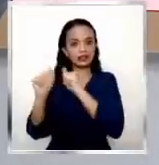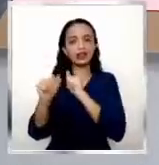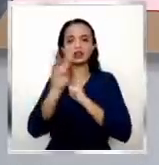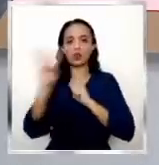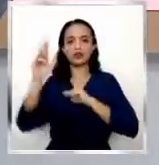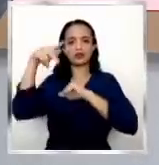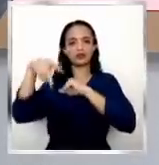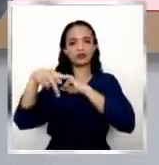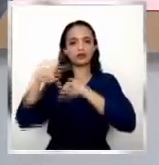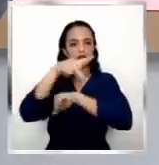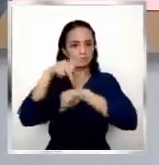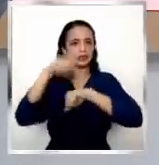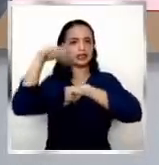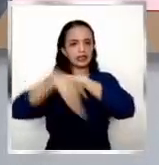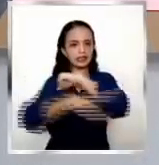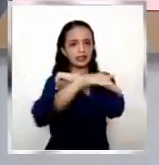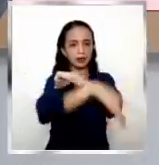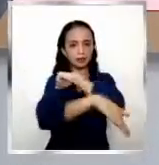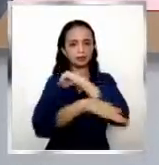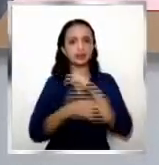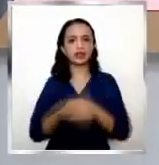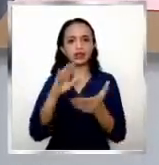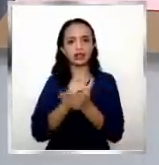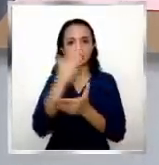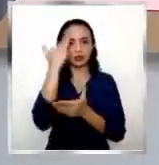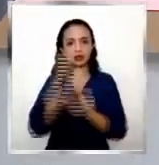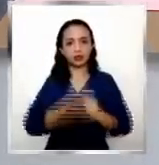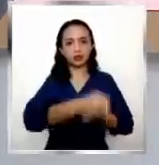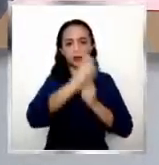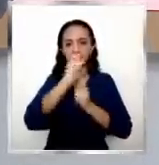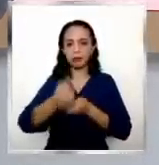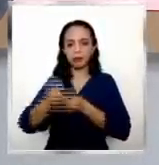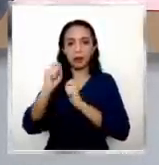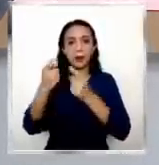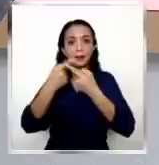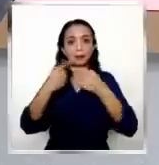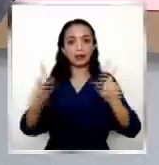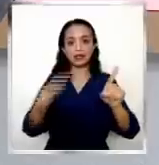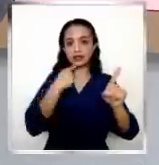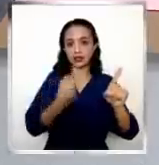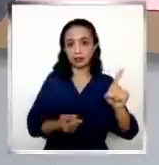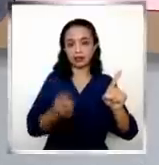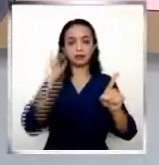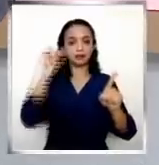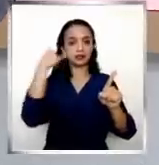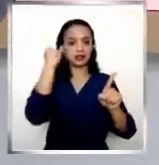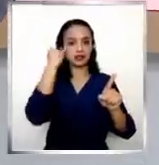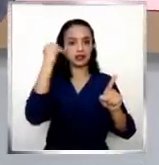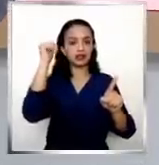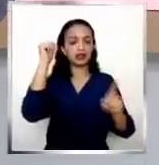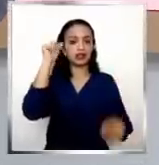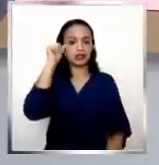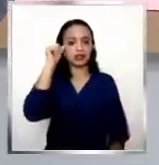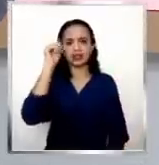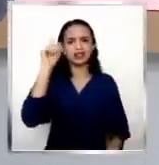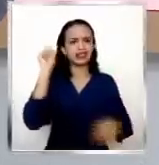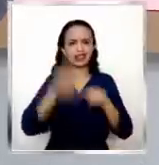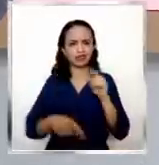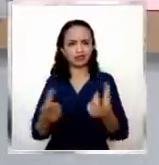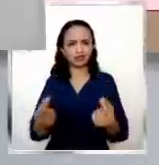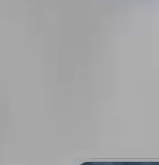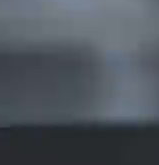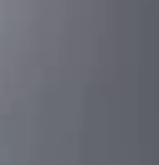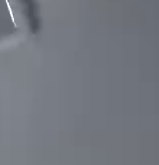mangisda sa loob ng ating exclusive economic zone. Pero ang giit ni Carpio, hindi ito pwedeng gawin ng Pangulo. Nakatutok si Chino